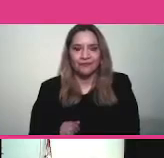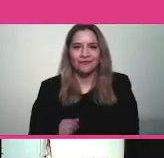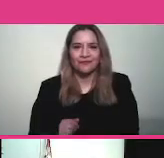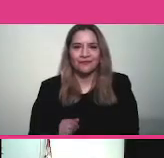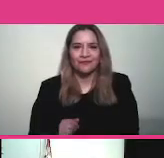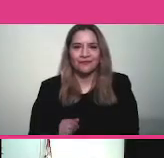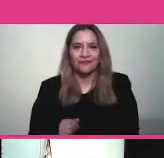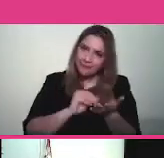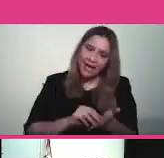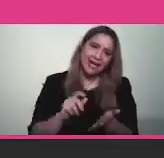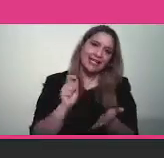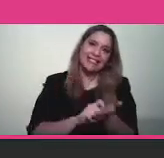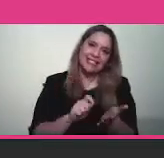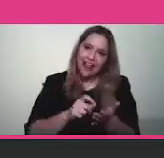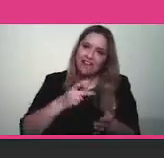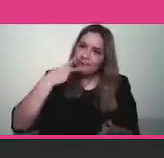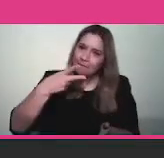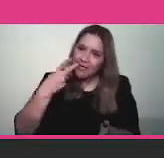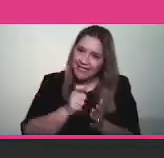Πάλι συγγραφή ποίηση.